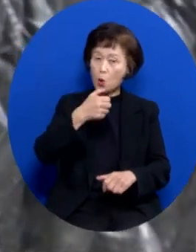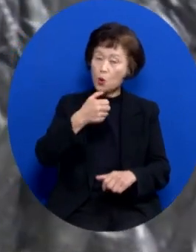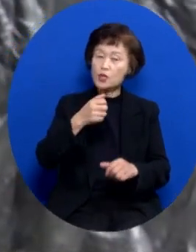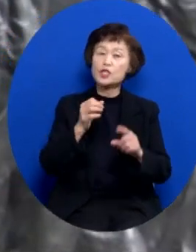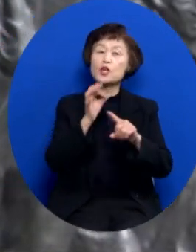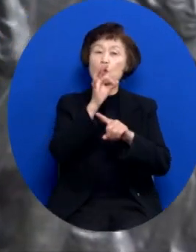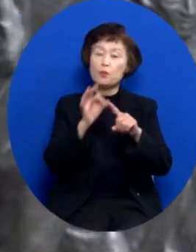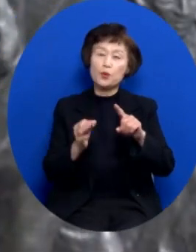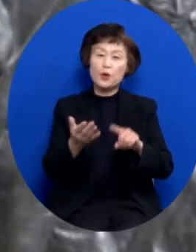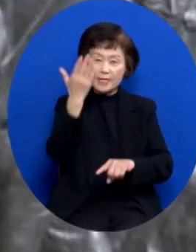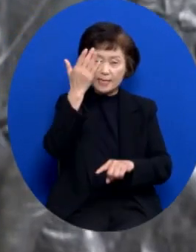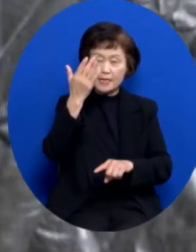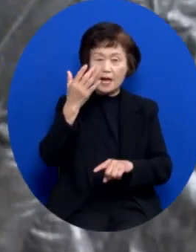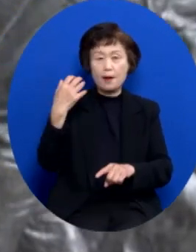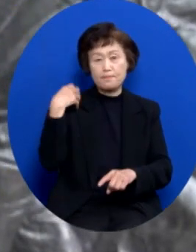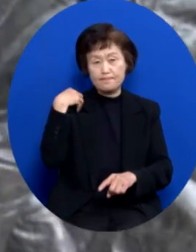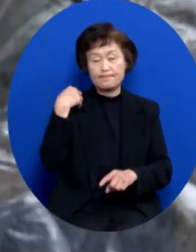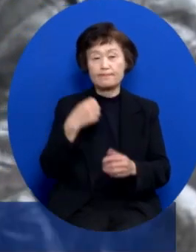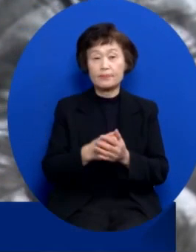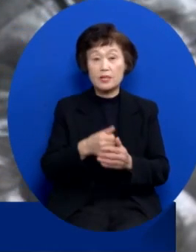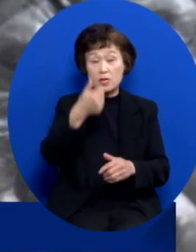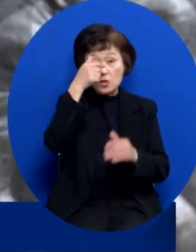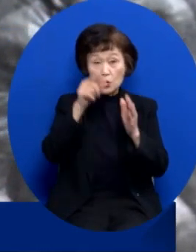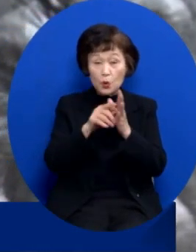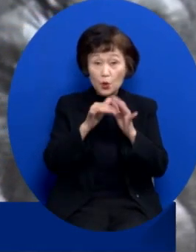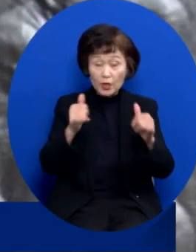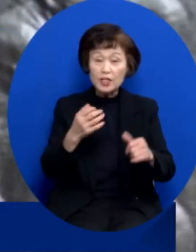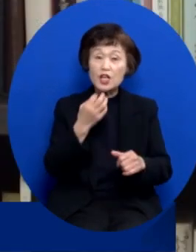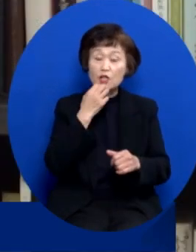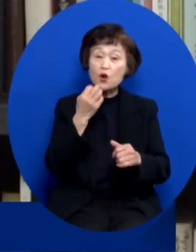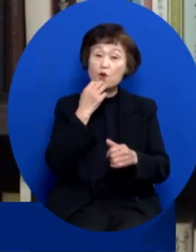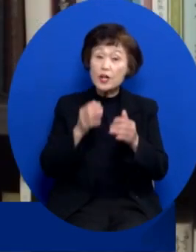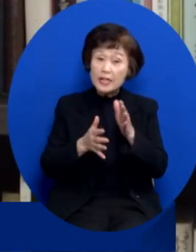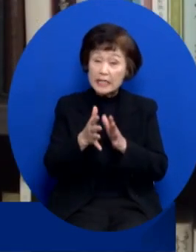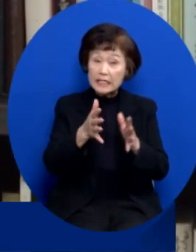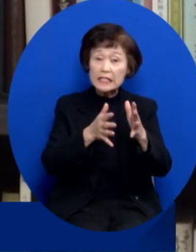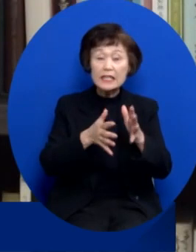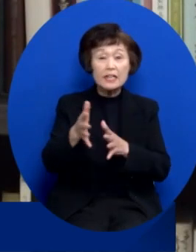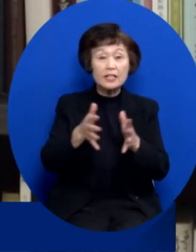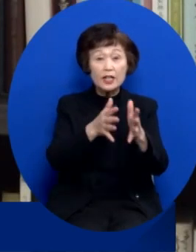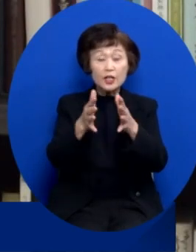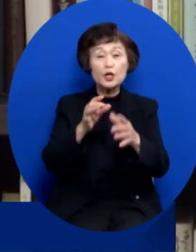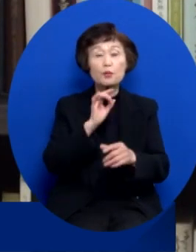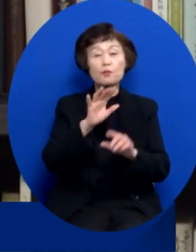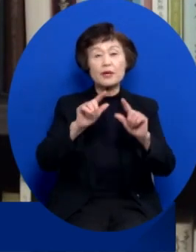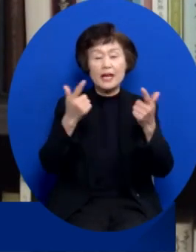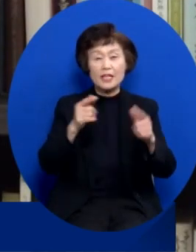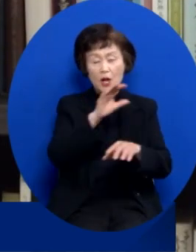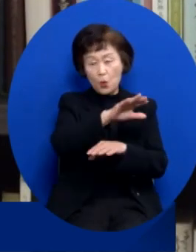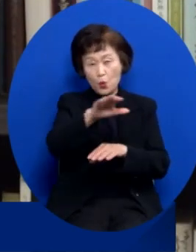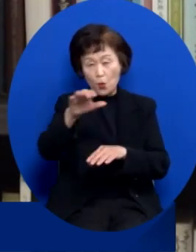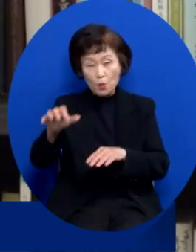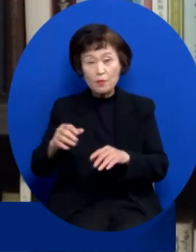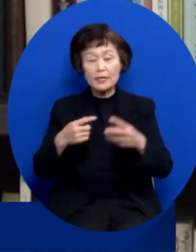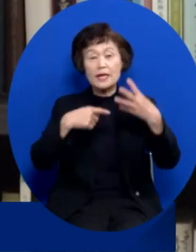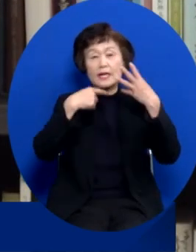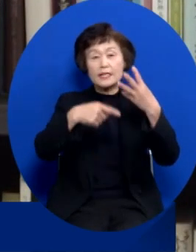정도로 상당했습니다. 기독교인들이 서울, 경기 지방뿐만 아니라 전 지방에 걸쳐서